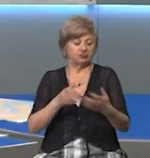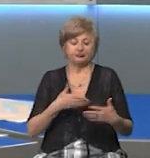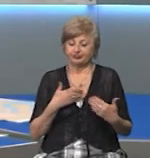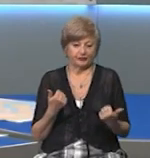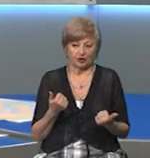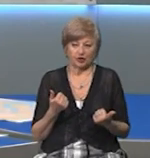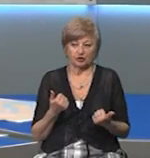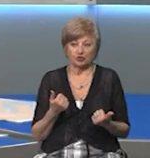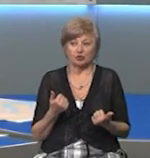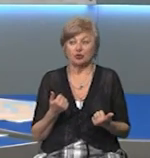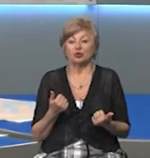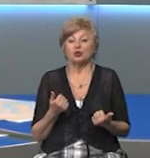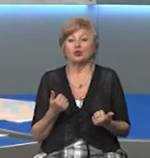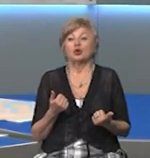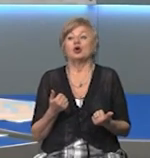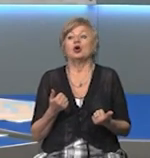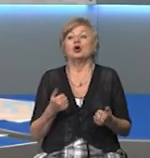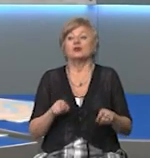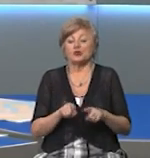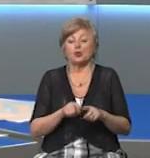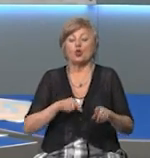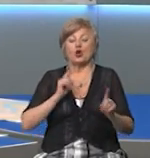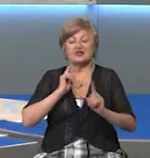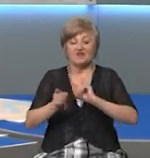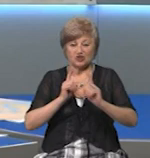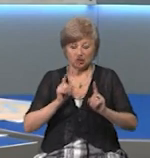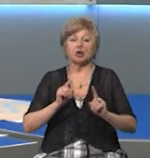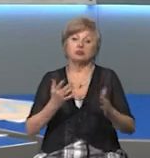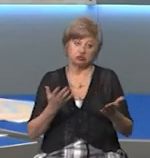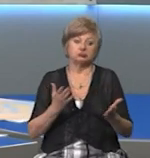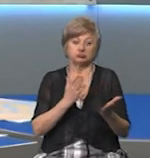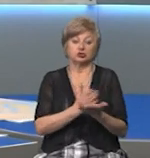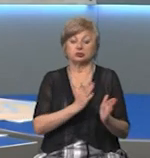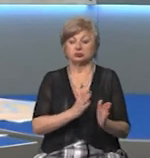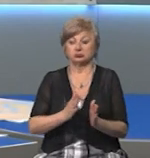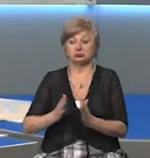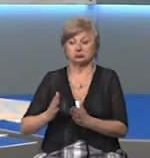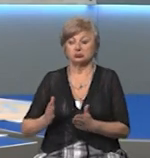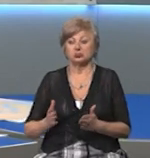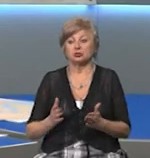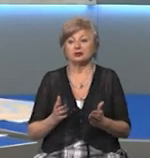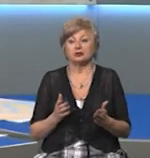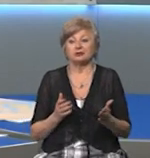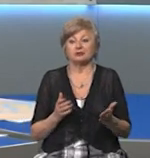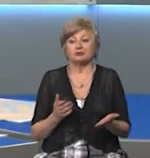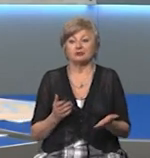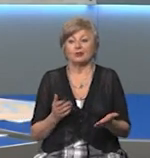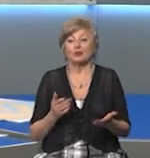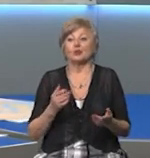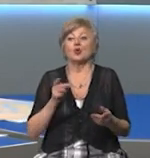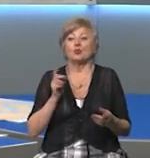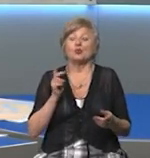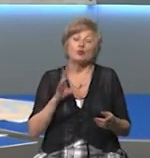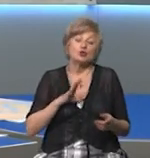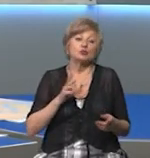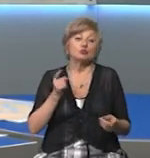В принципі, десь якось рух організовується, але він більше сам організовується, ніж організований, скажімо, тим, яким мав бути